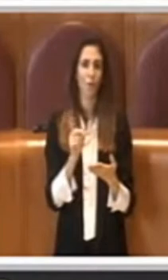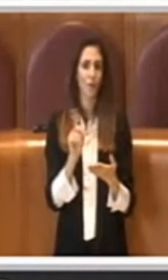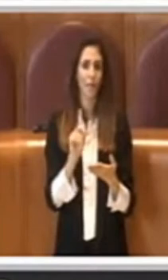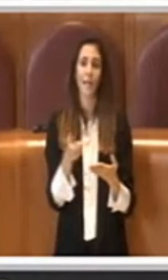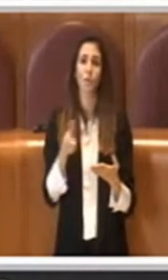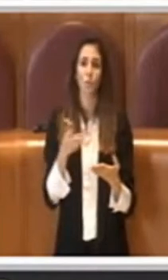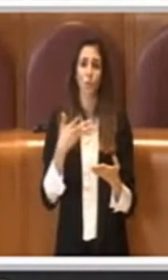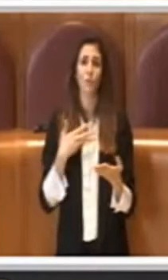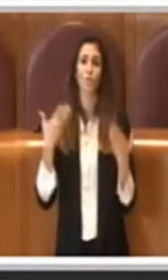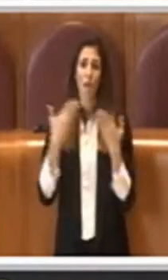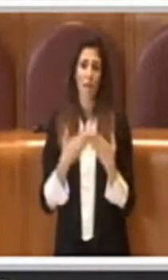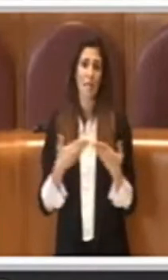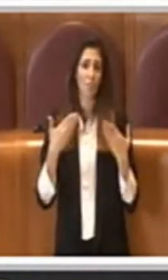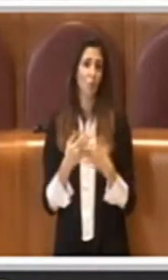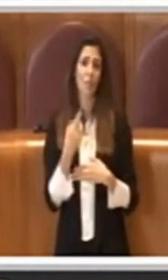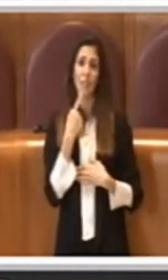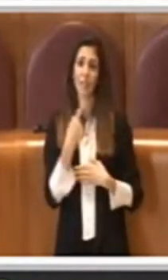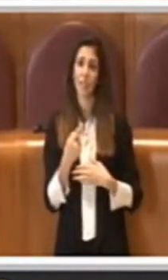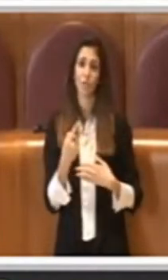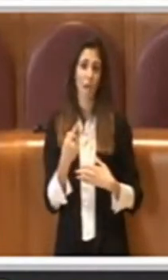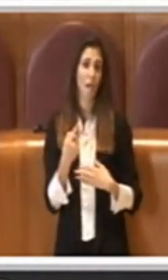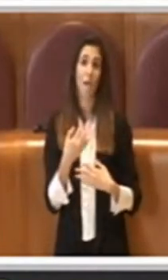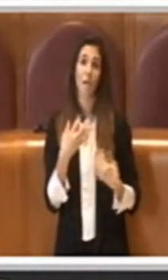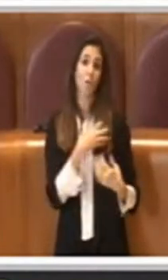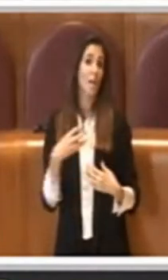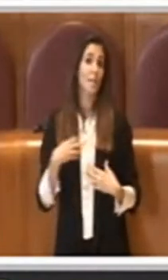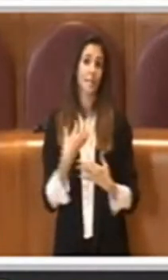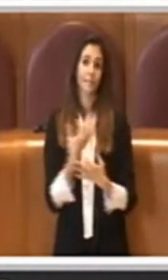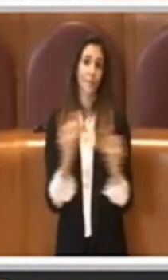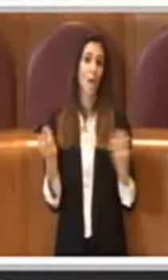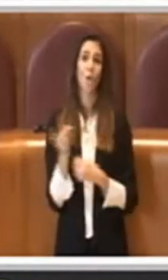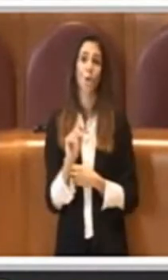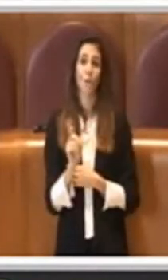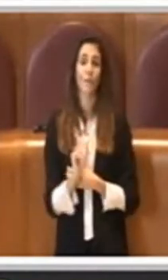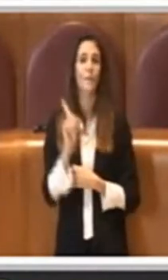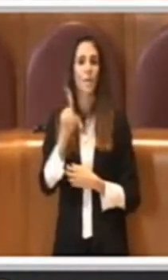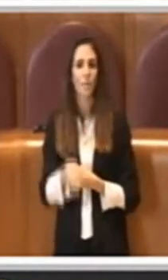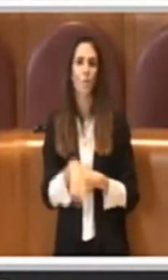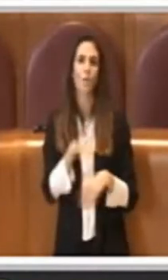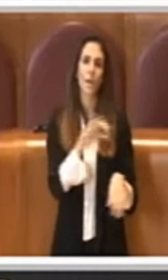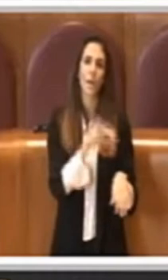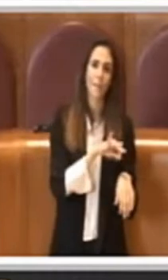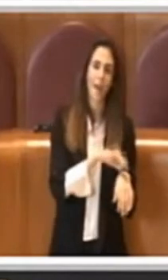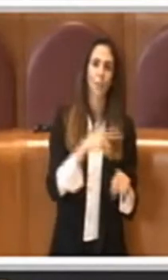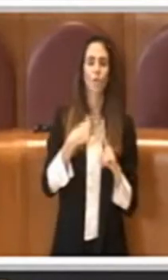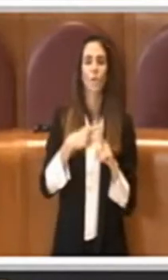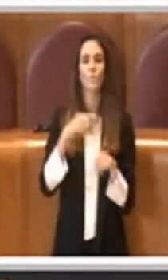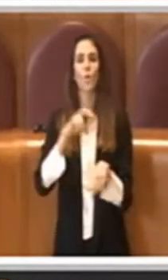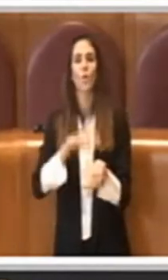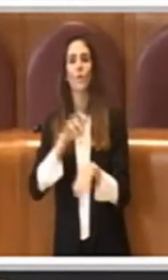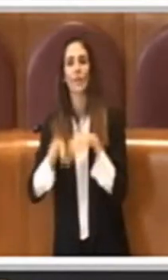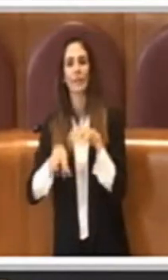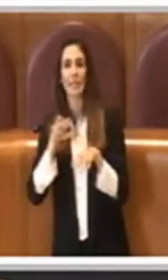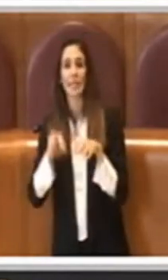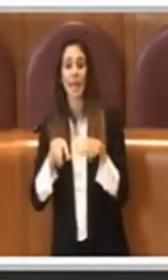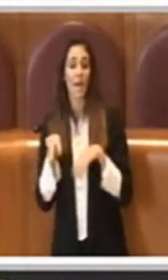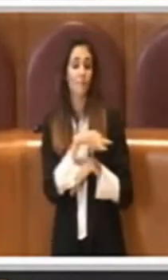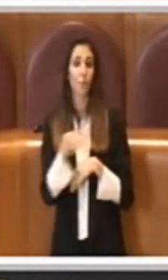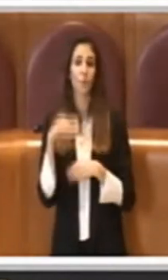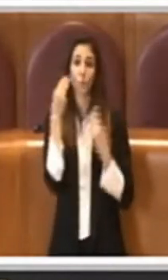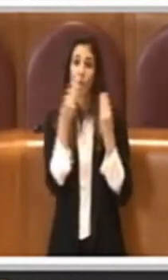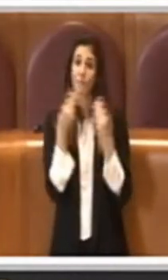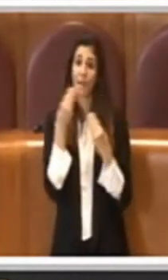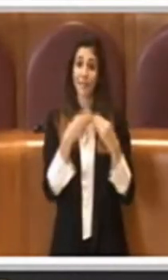da degli studi insomma, scientifici e anche da medici veterinari che comunque hanno ritenuto questo supporto non idoneo,